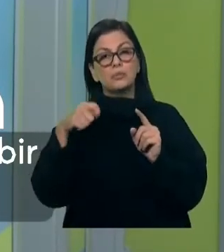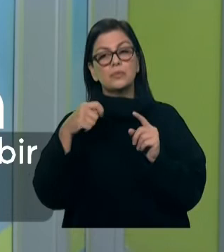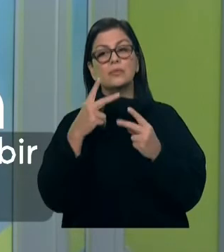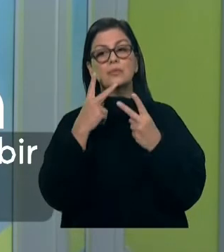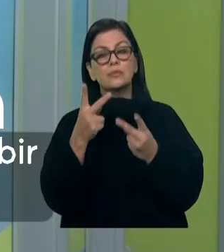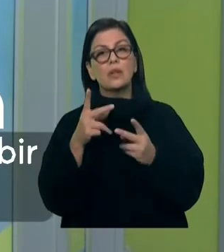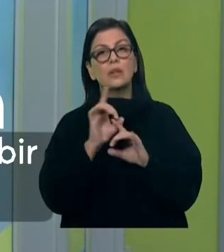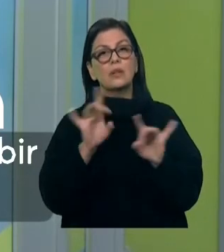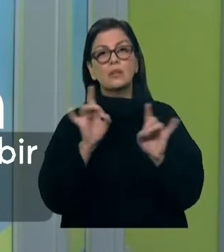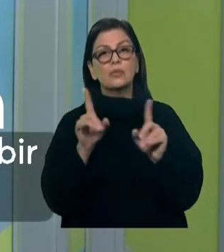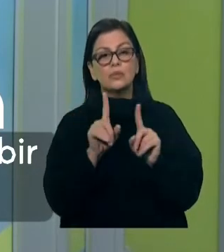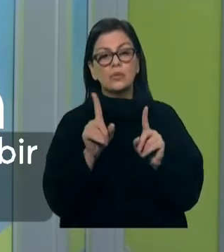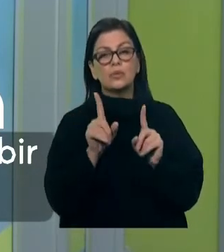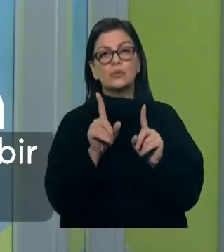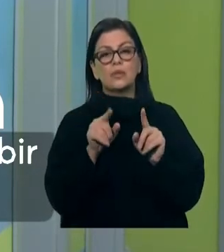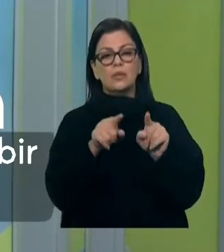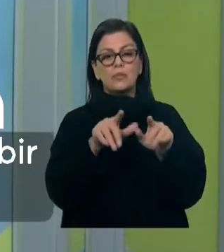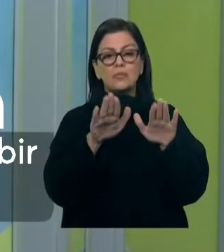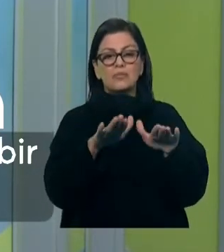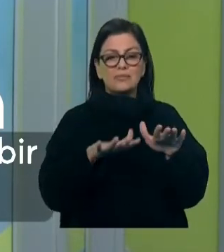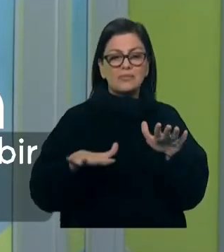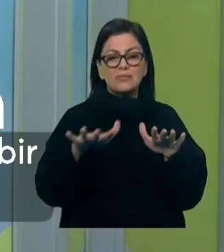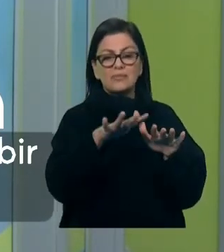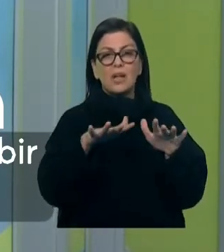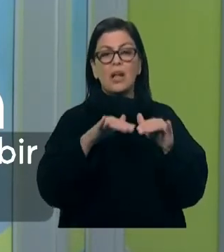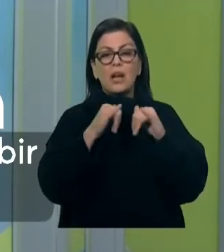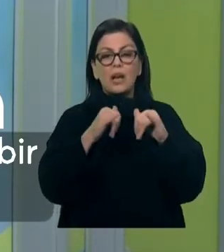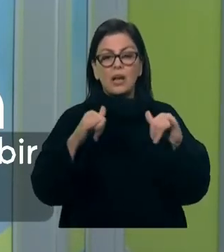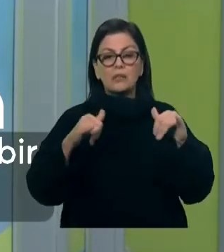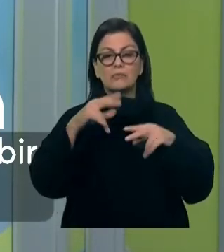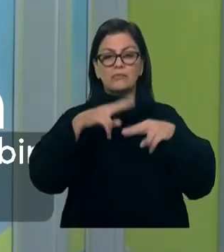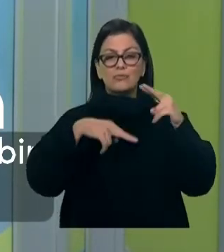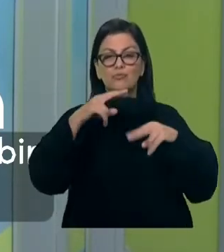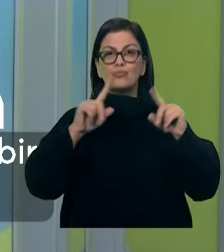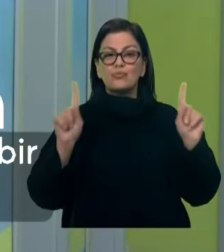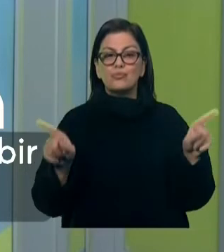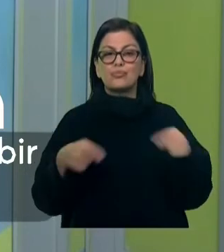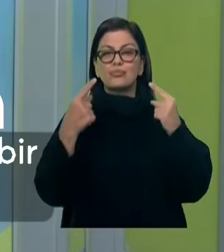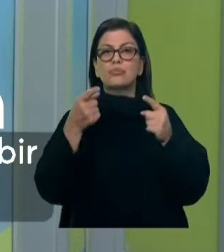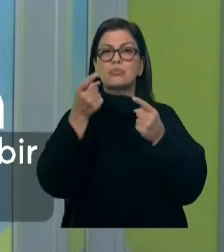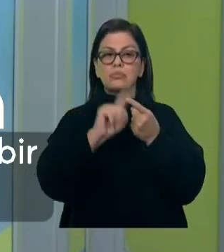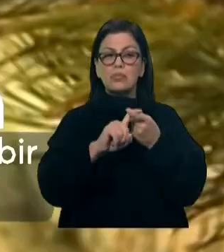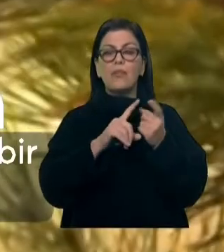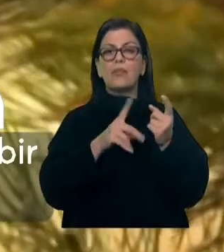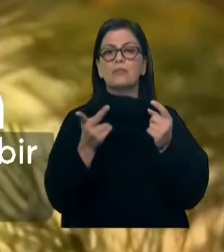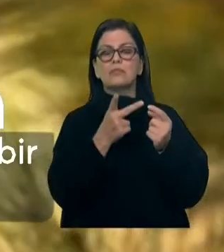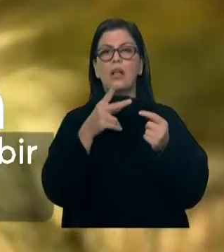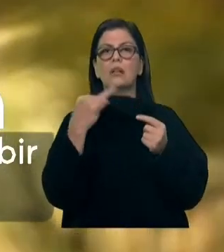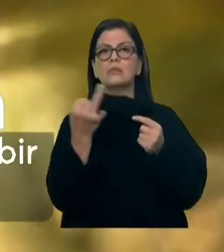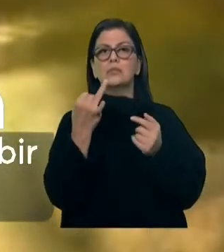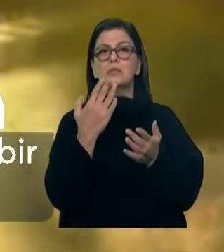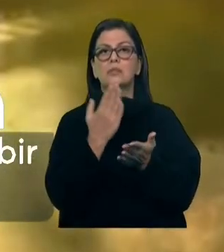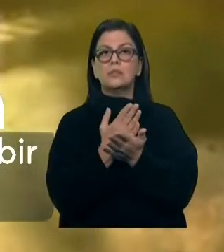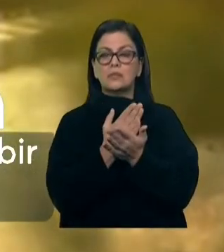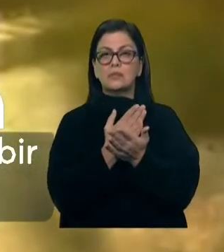ki, tərəflər regionda quruculuq prosesində birlikdə çıxış etmək arzusunda və marağındadırlar. Soçi